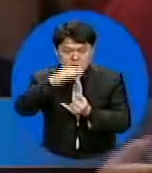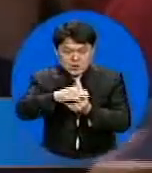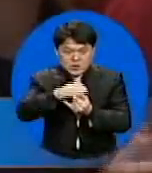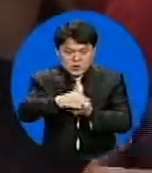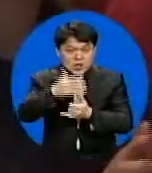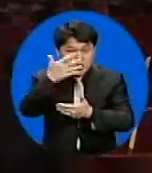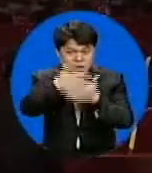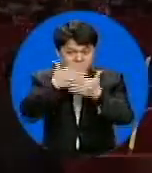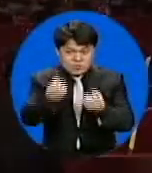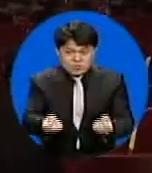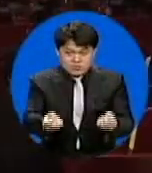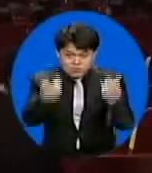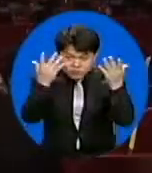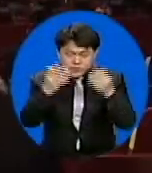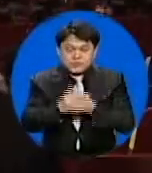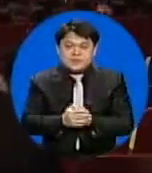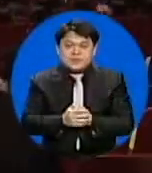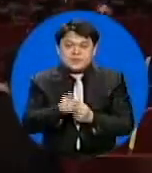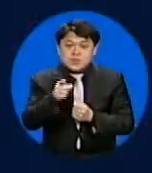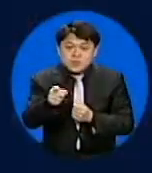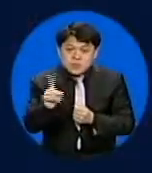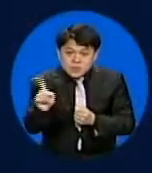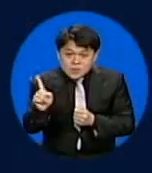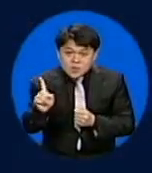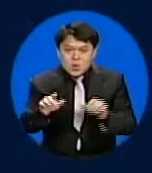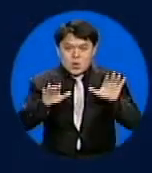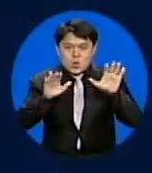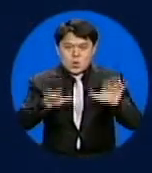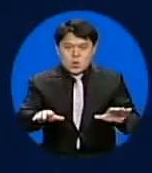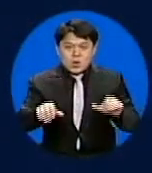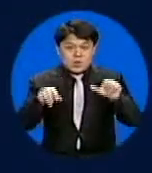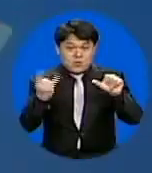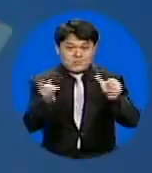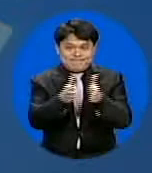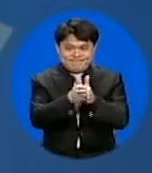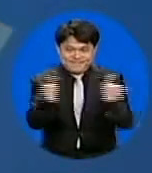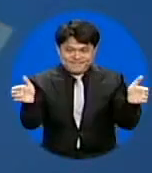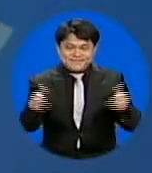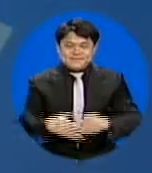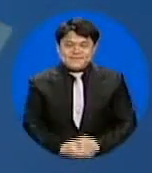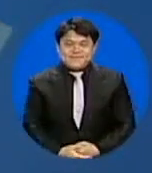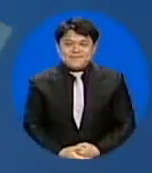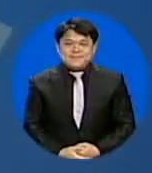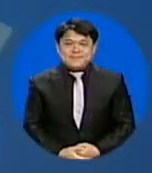영화제. 청소년 성평등 영화제가 올해로 5회째를 맞이했습니다.